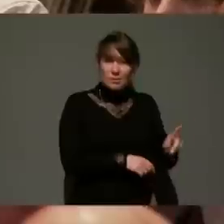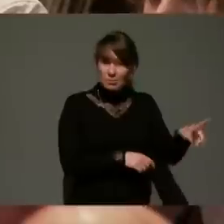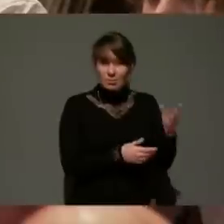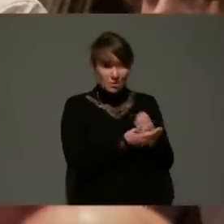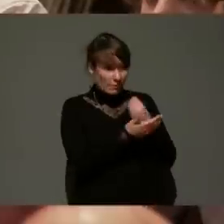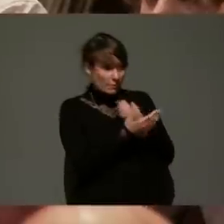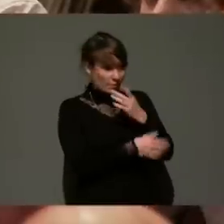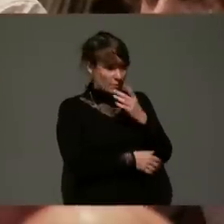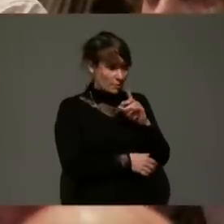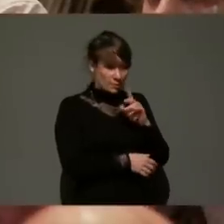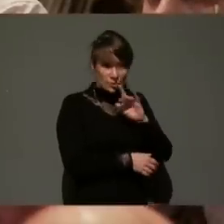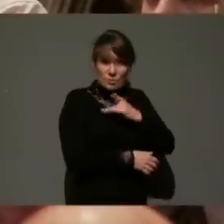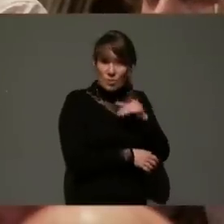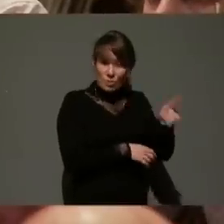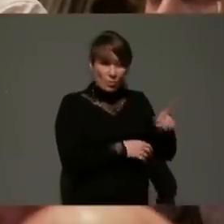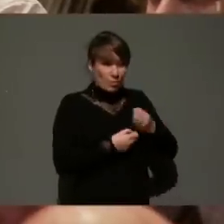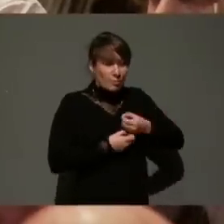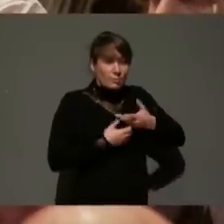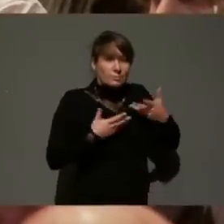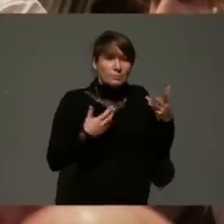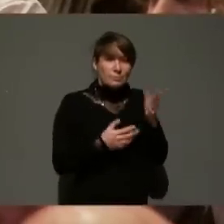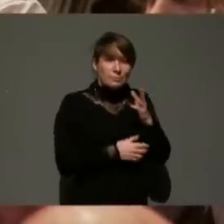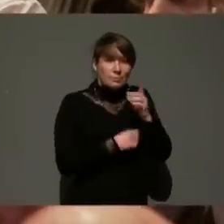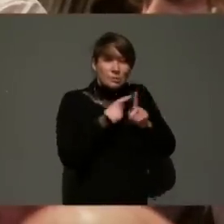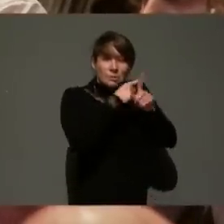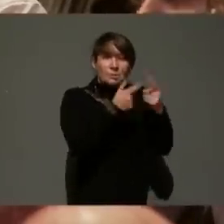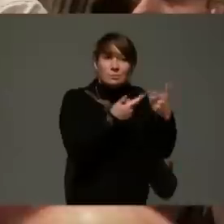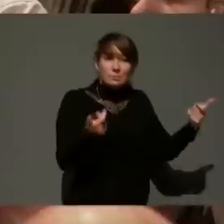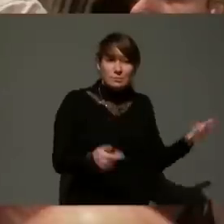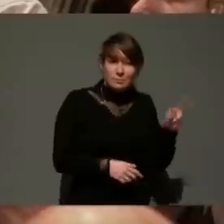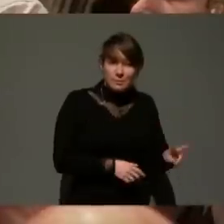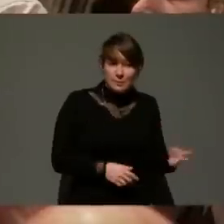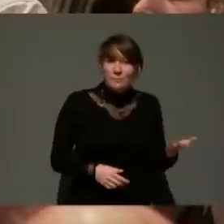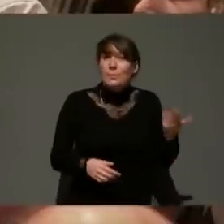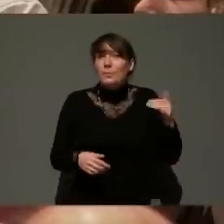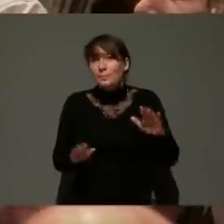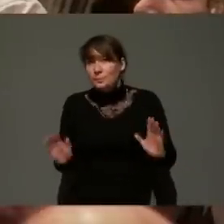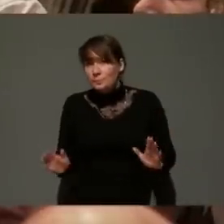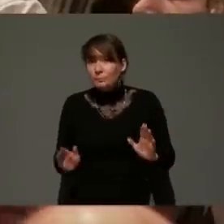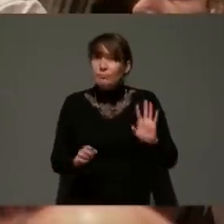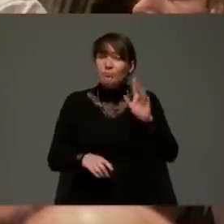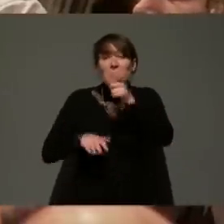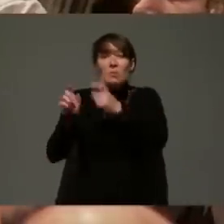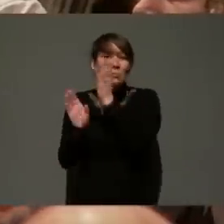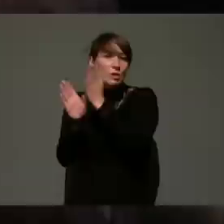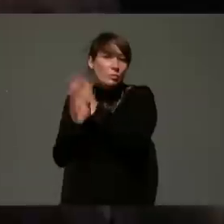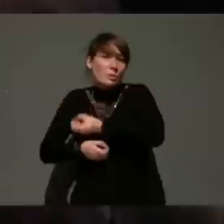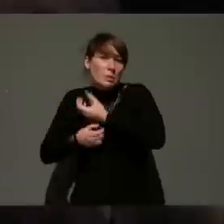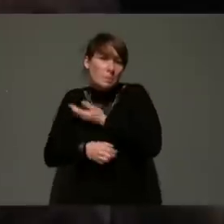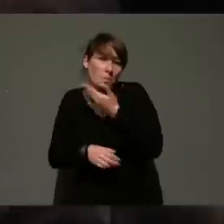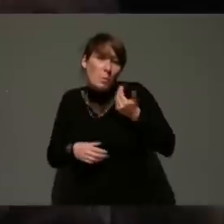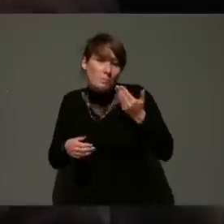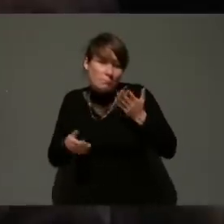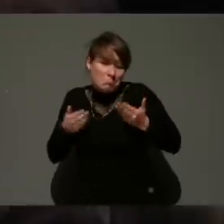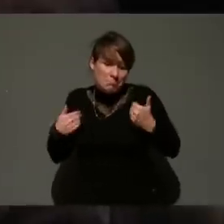ce sentiment. C'est vrai que comme pour toute forme de plaisir, mais là c'est plus les psychologues qui le diraient mieux que moi, il y a